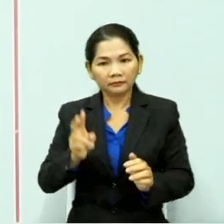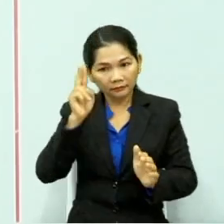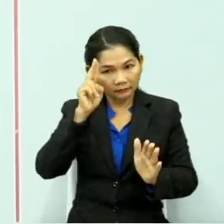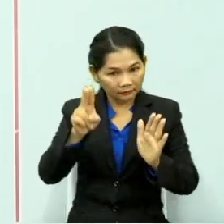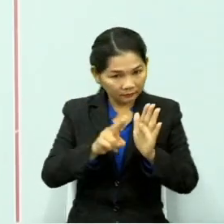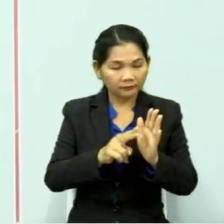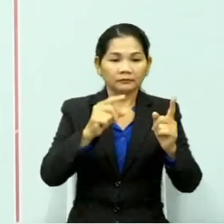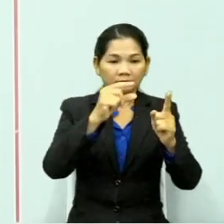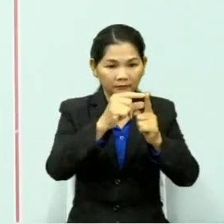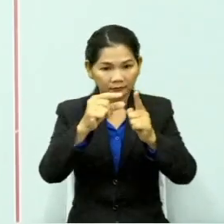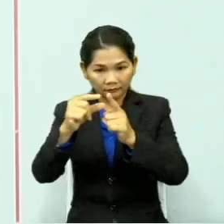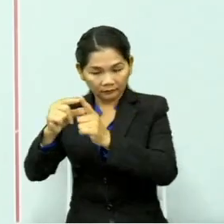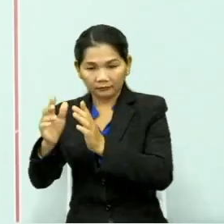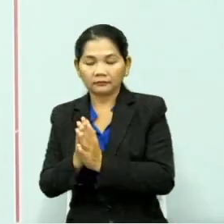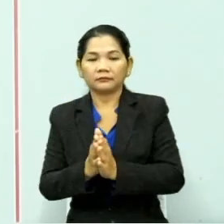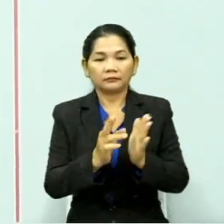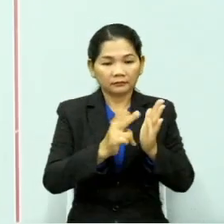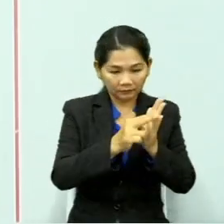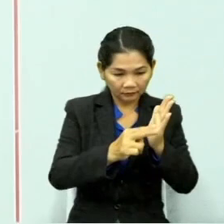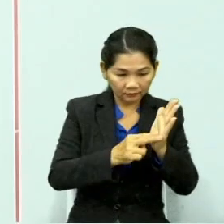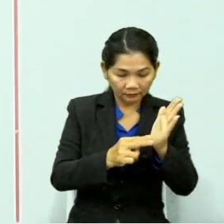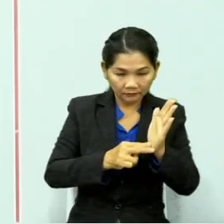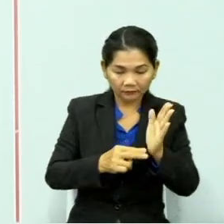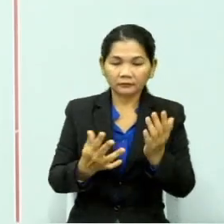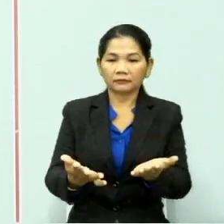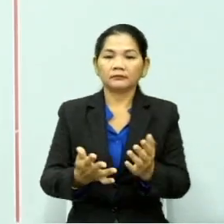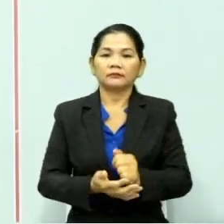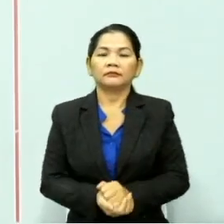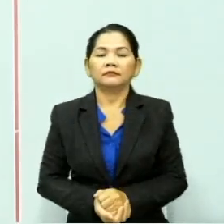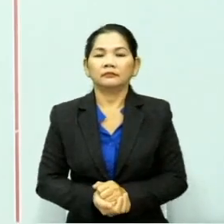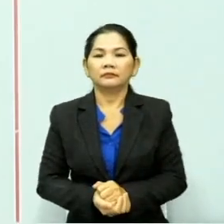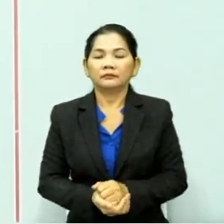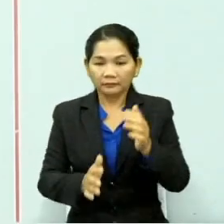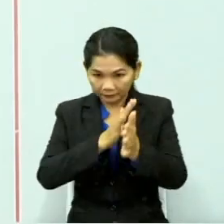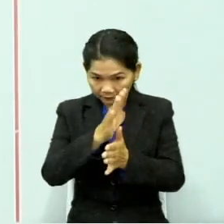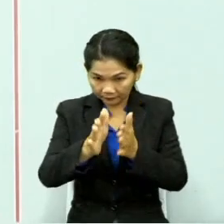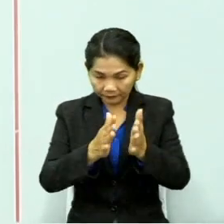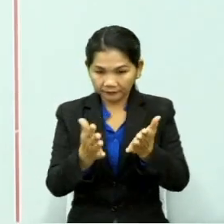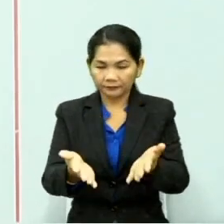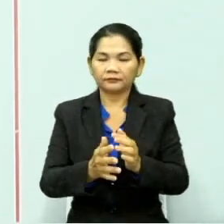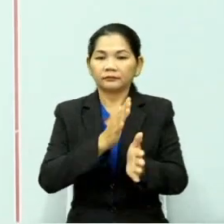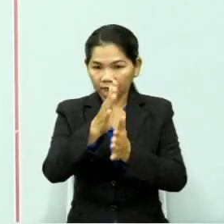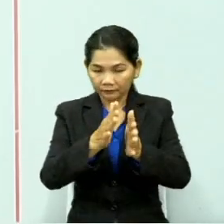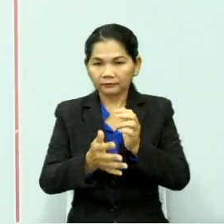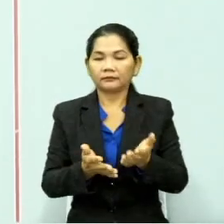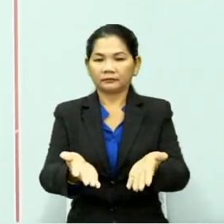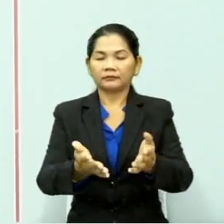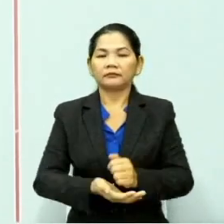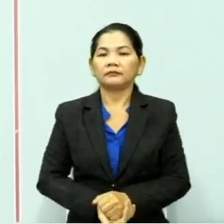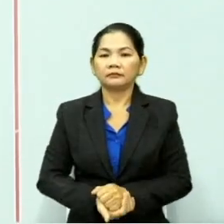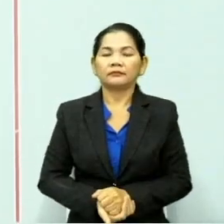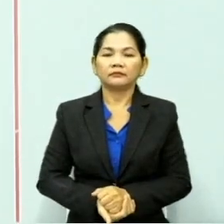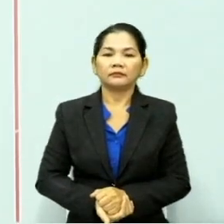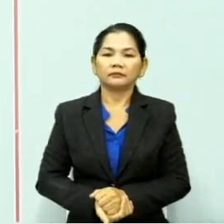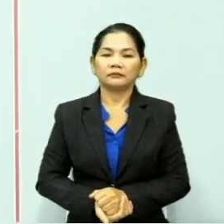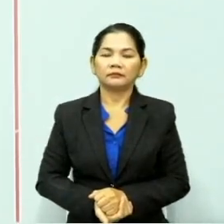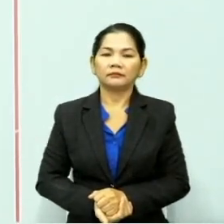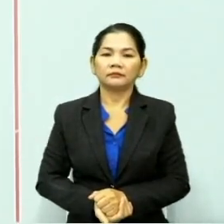bệnh cha bị bệnh rồi bà dưỡng được không ăn tập bát đó là con, cha chăng con sắt đạp ăn cái này kêu đừng ăn tập bát này ao con sắt đạp,